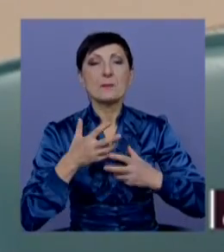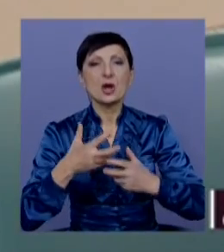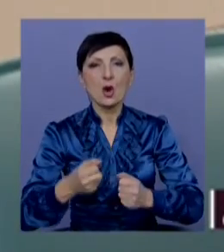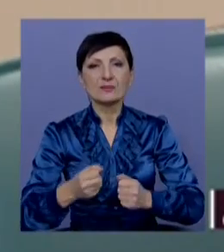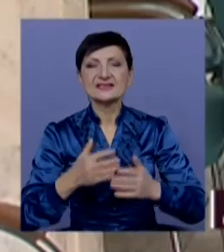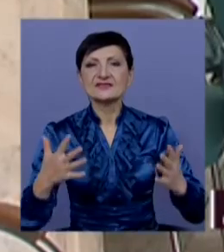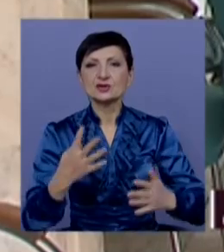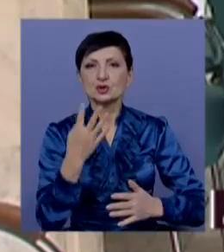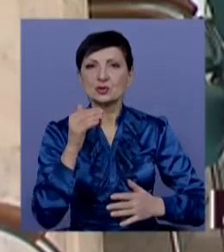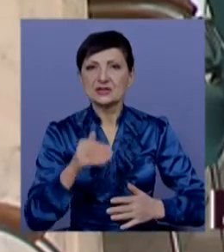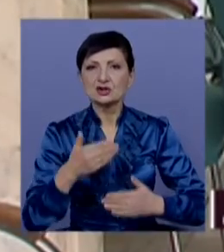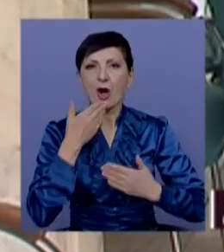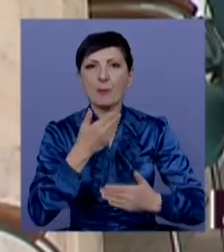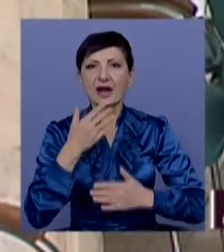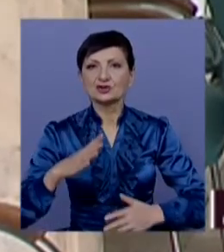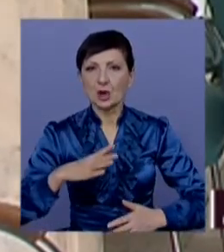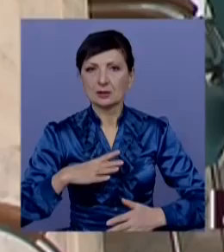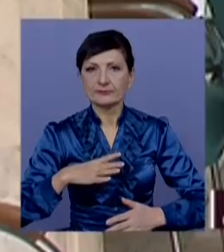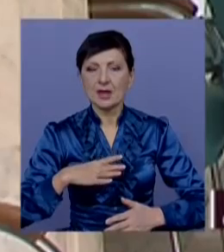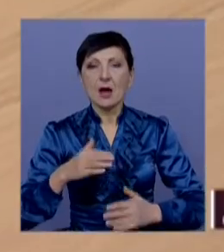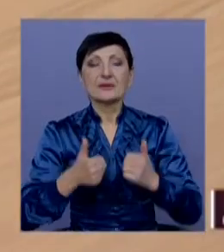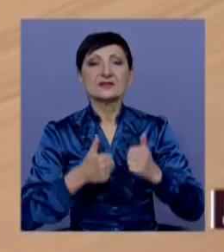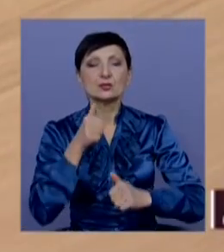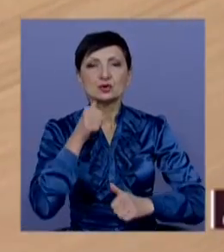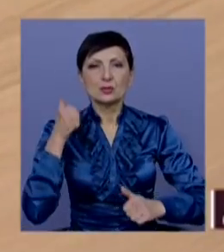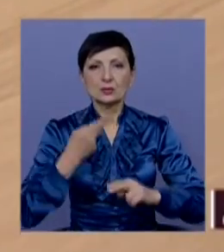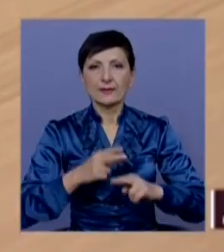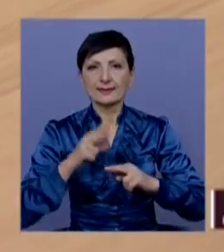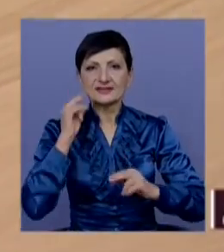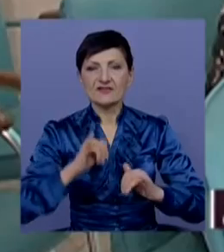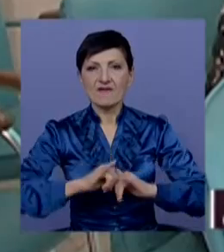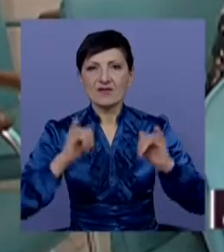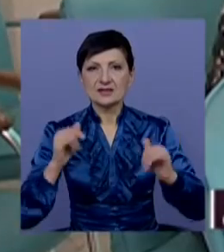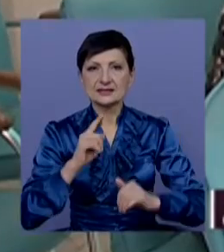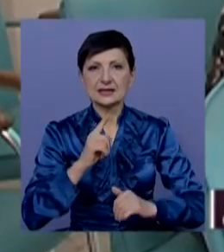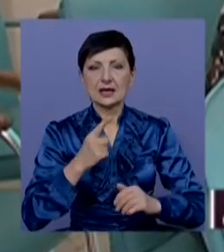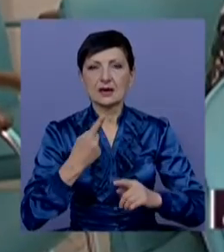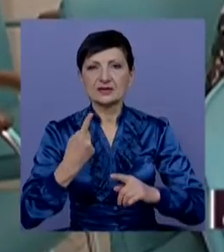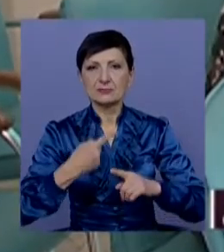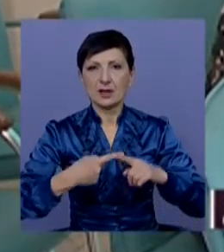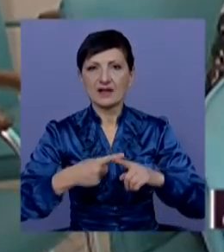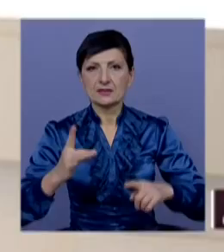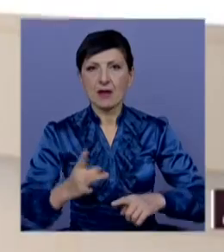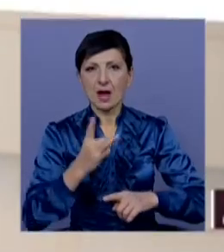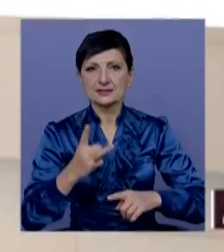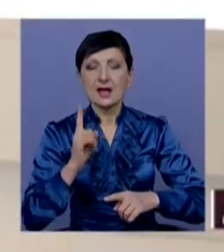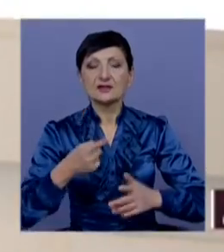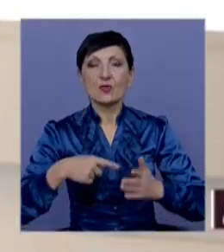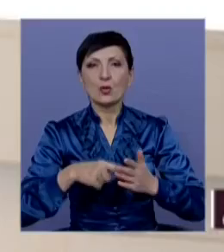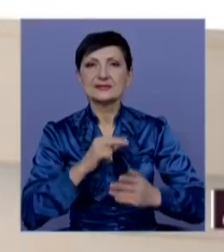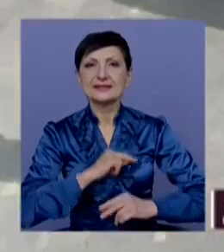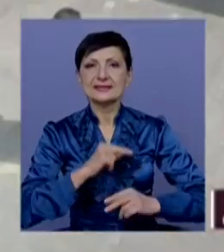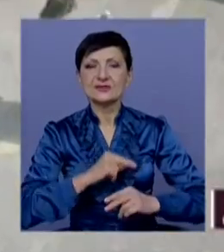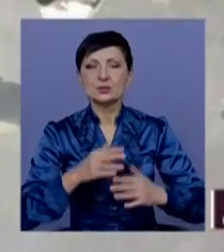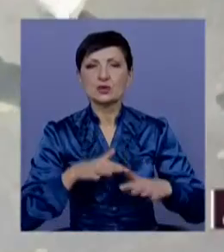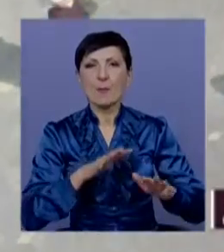поступило свыше 4000 обращений. По сравнению с прошлым годом, эта цифра выросла в 1,5 раза. В городе также действует